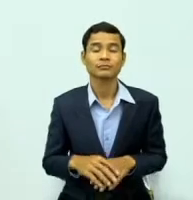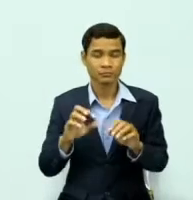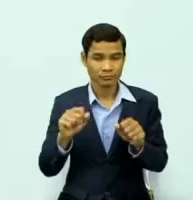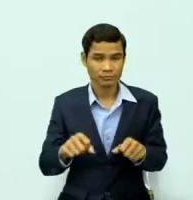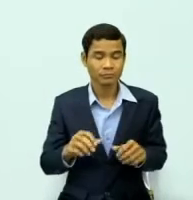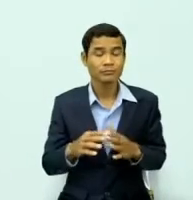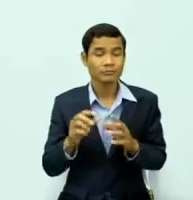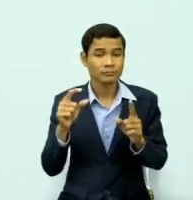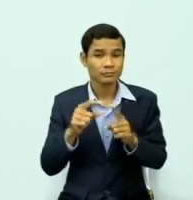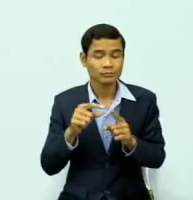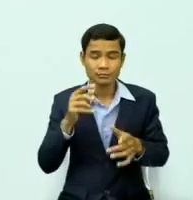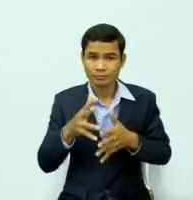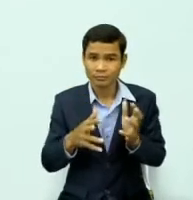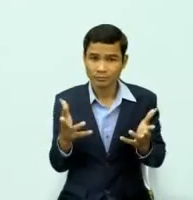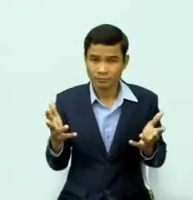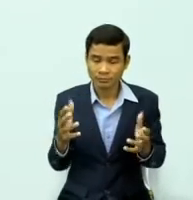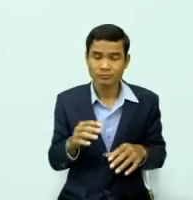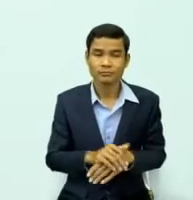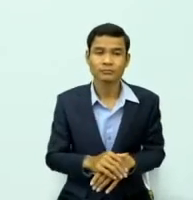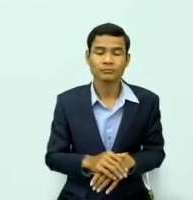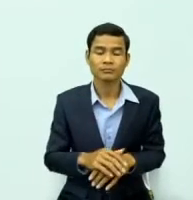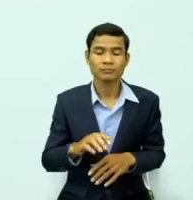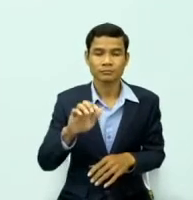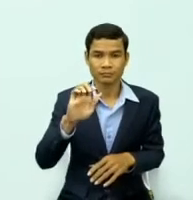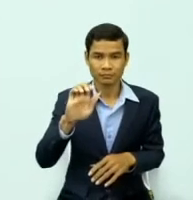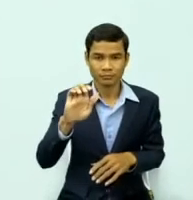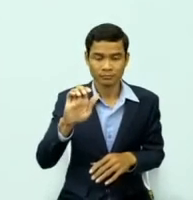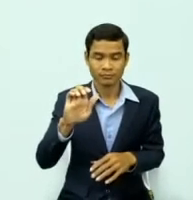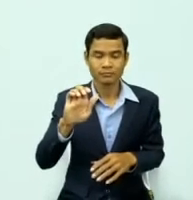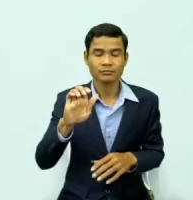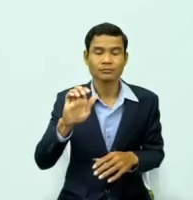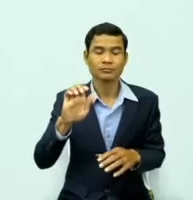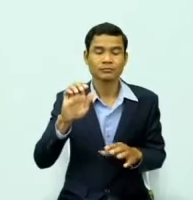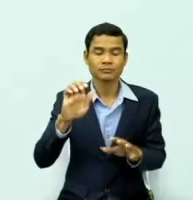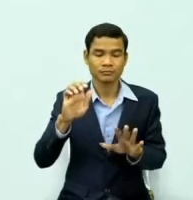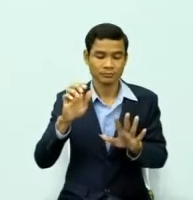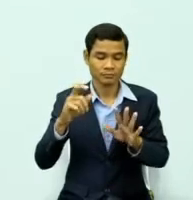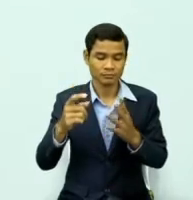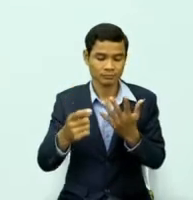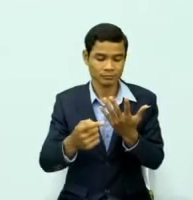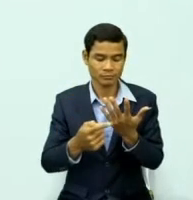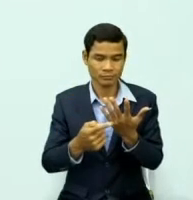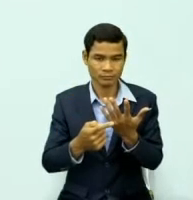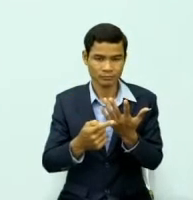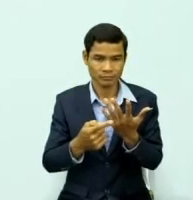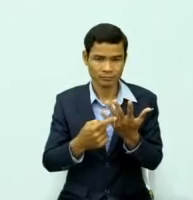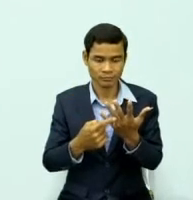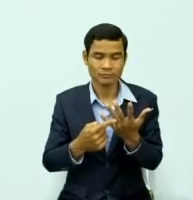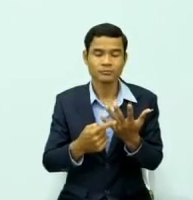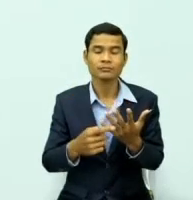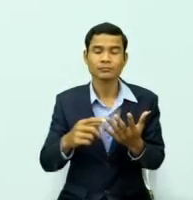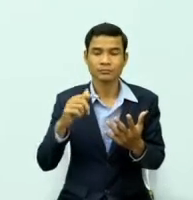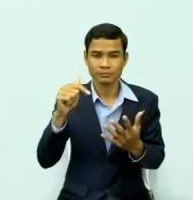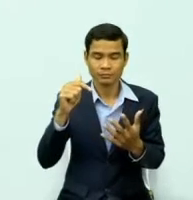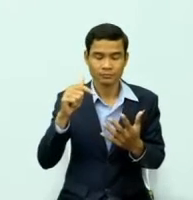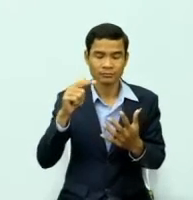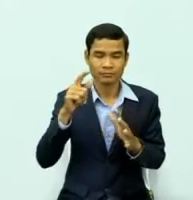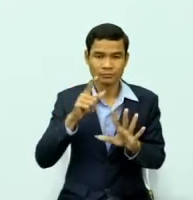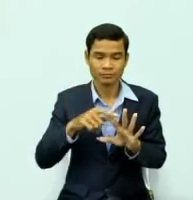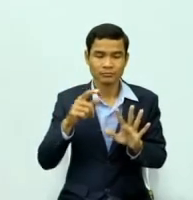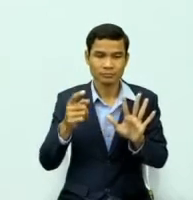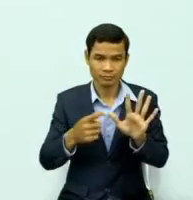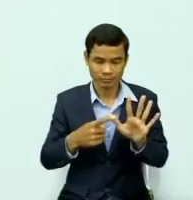chà bị đi ăn thá cho á chay ngò á ngà chay